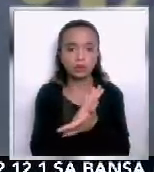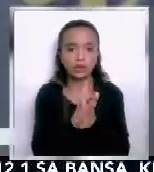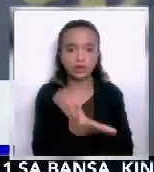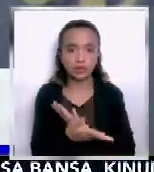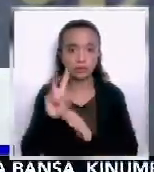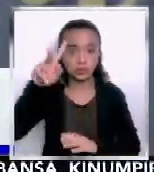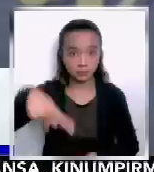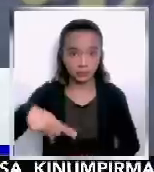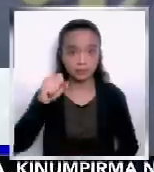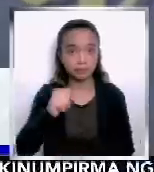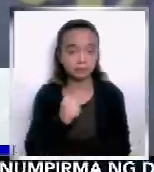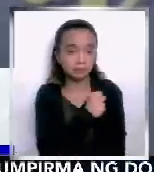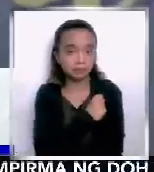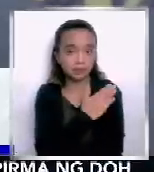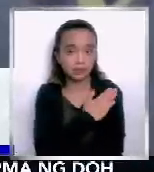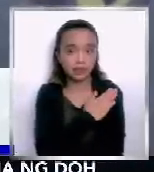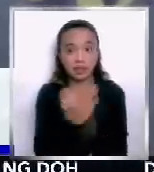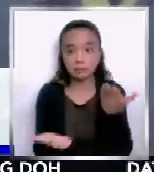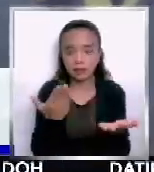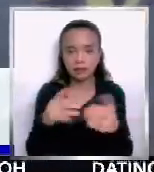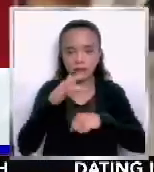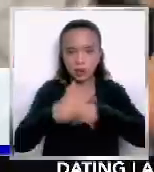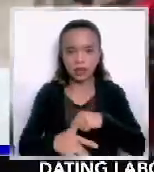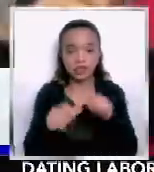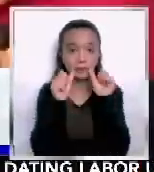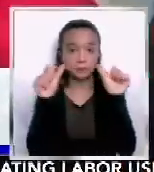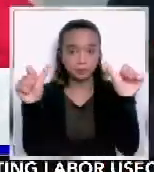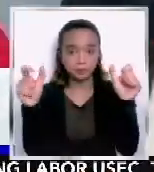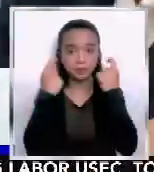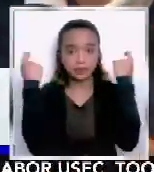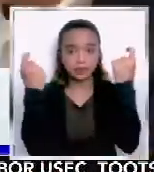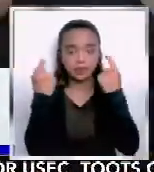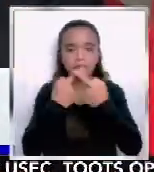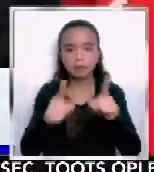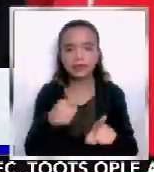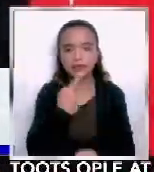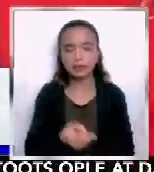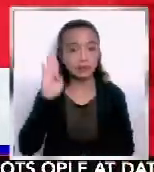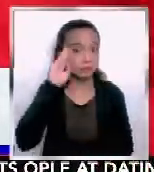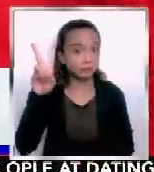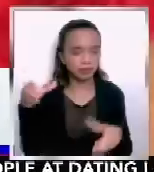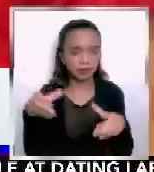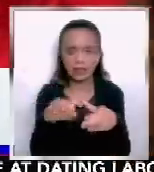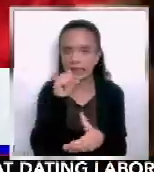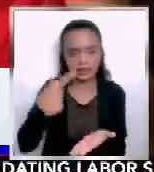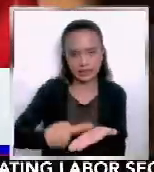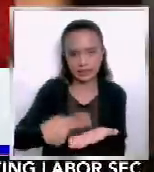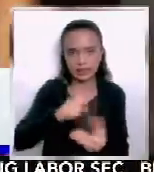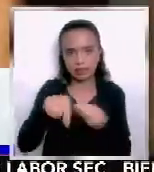posibleng mapaaga ang kanyang inauguration, sinabi ng kampo ni Marcos na hindi muna nila pinag-uusapan ang inauguration sa